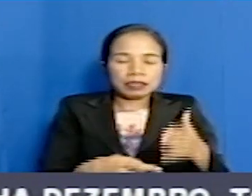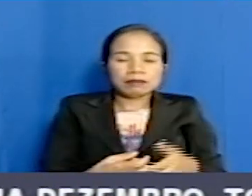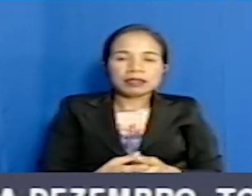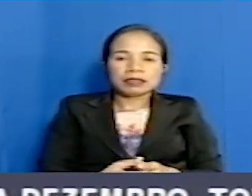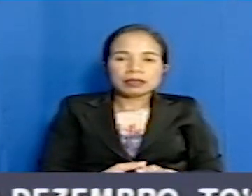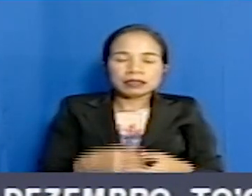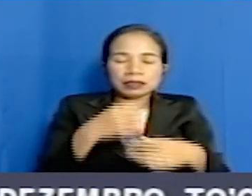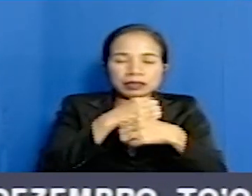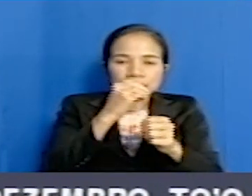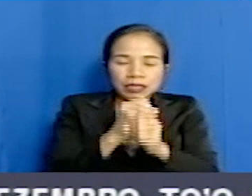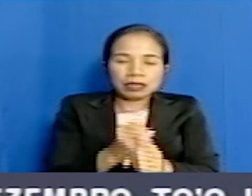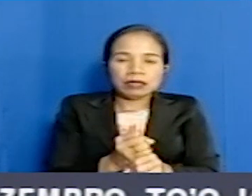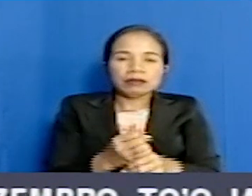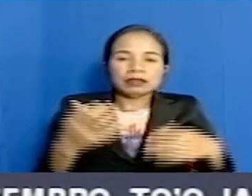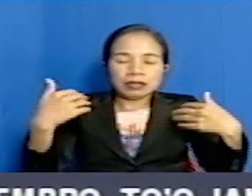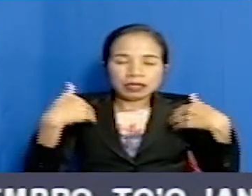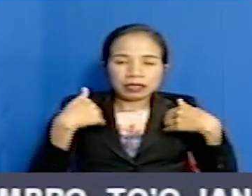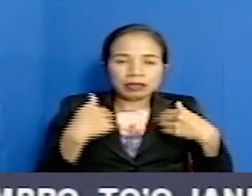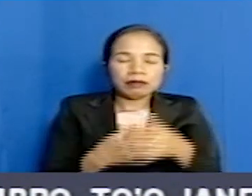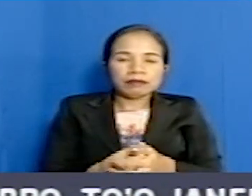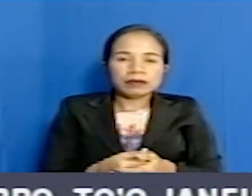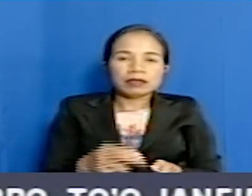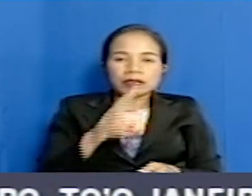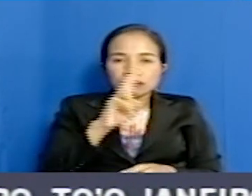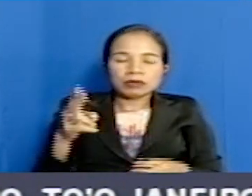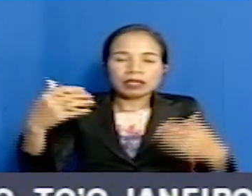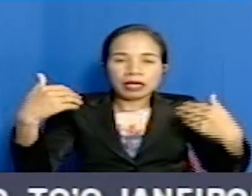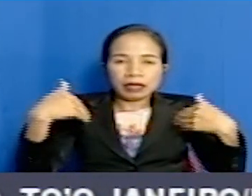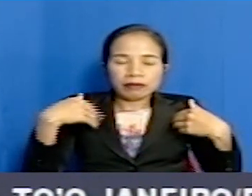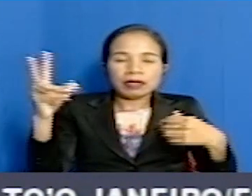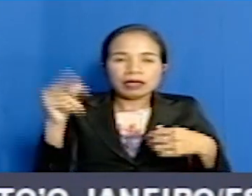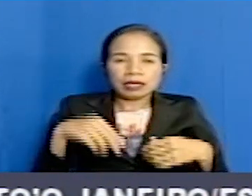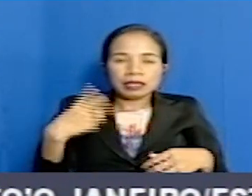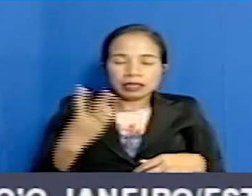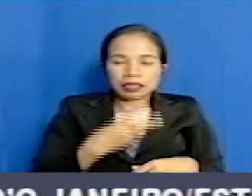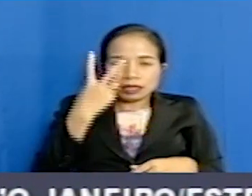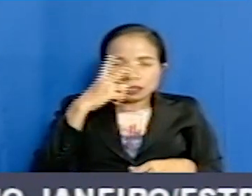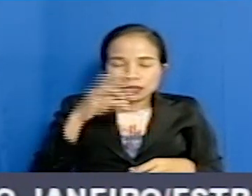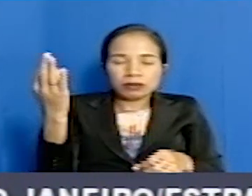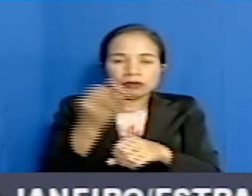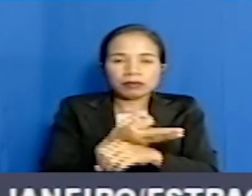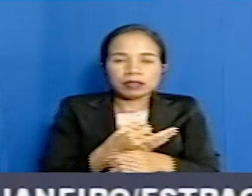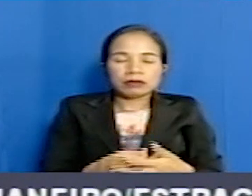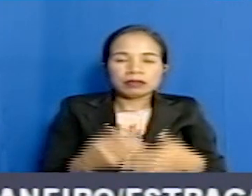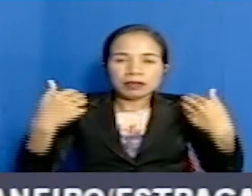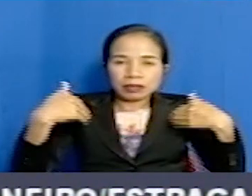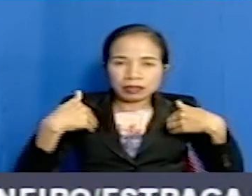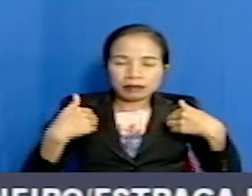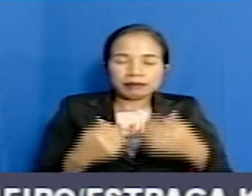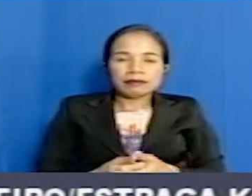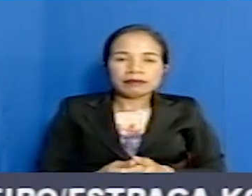palo sera iha dune prova se nebe ser uja ne iha kalai, itahare, dokumento se nebe ke iha,